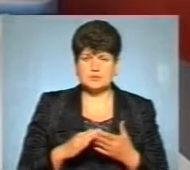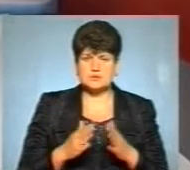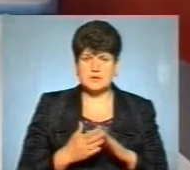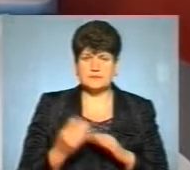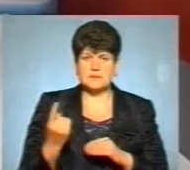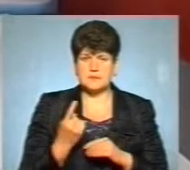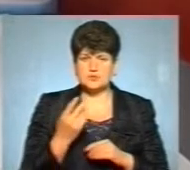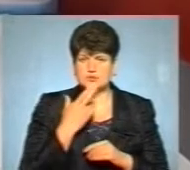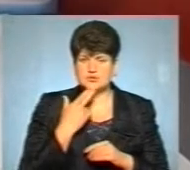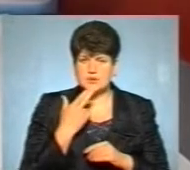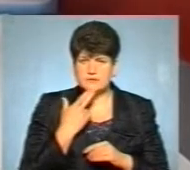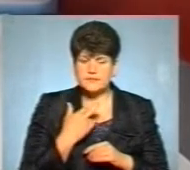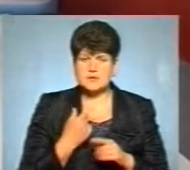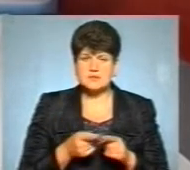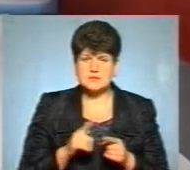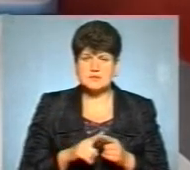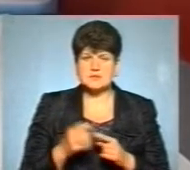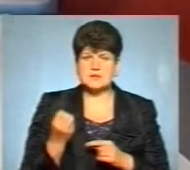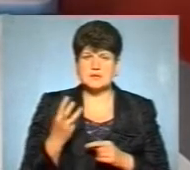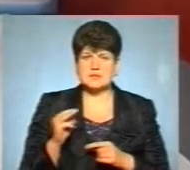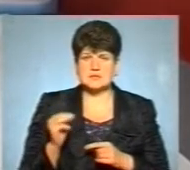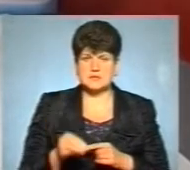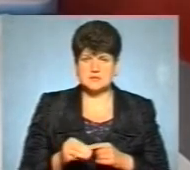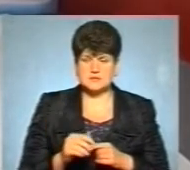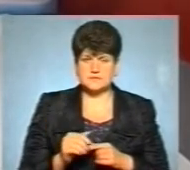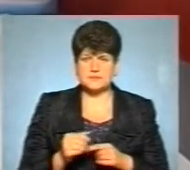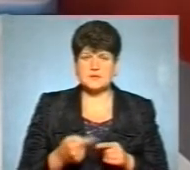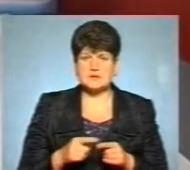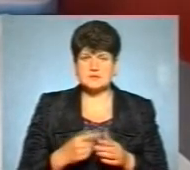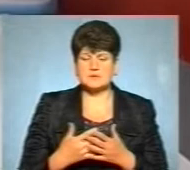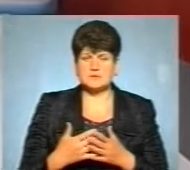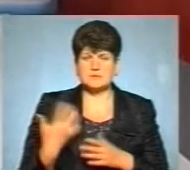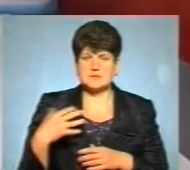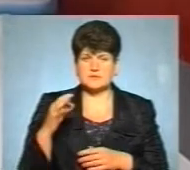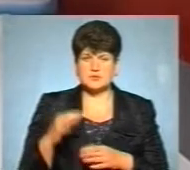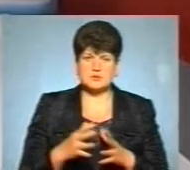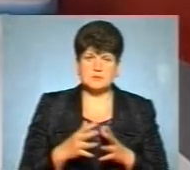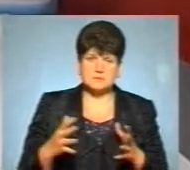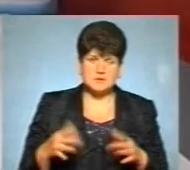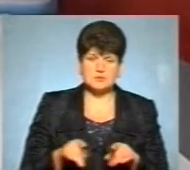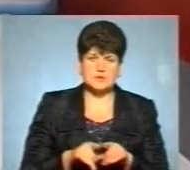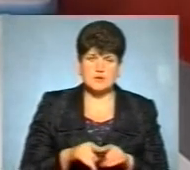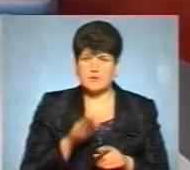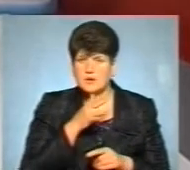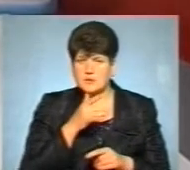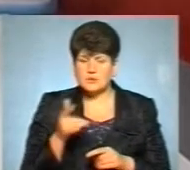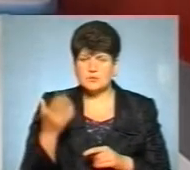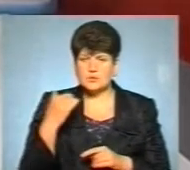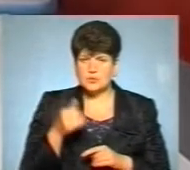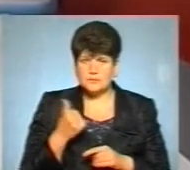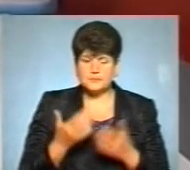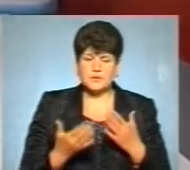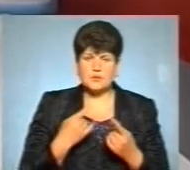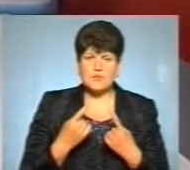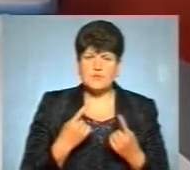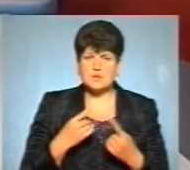1 червня це 13 тисяч. І це десь на 50% більше, ніж в аналогічний період минулого року. І якщо говорити,